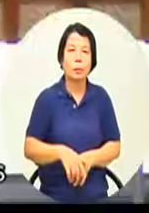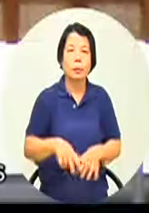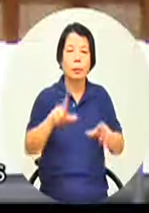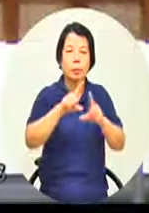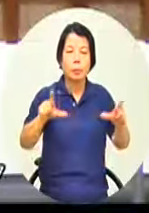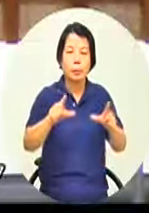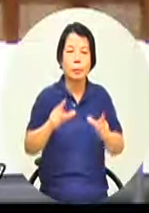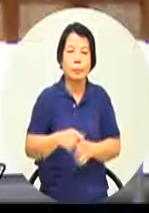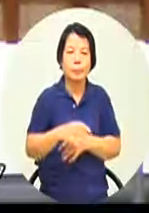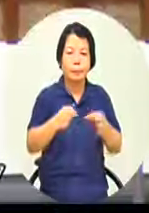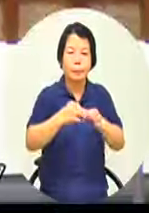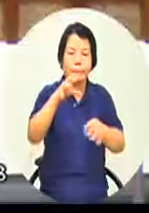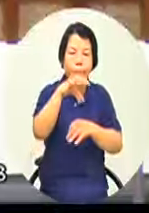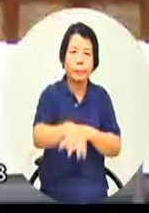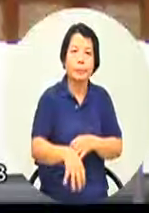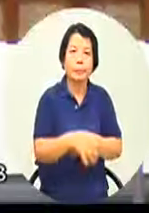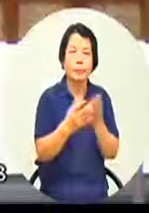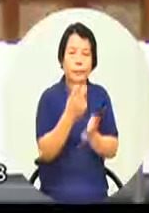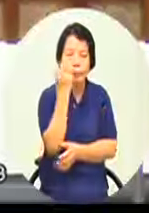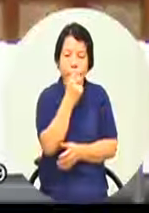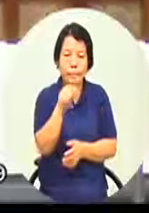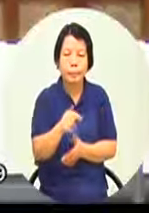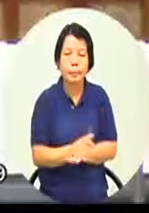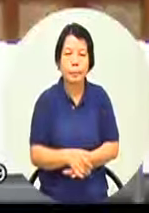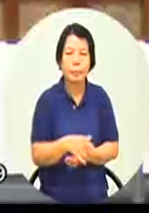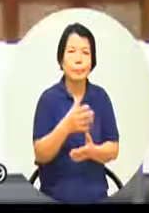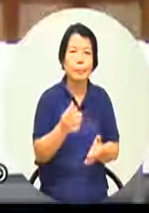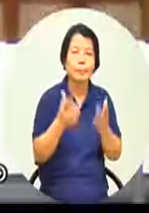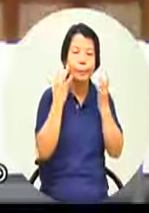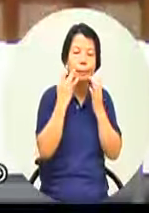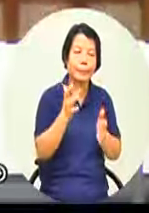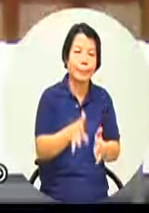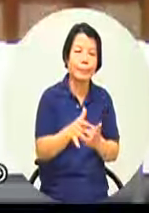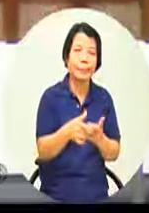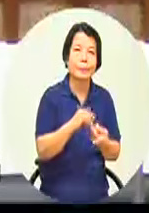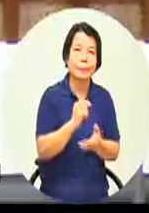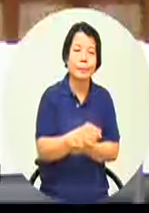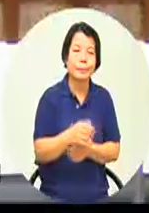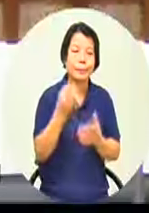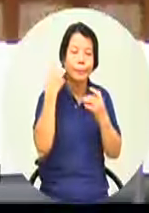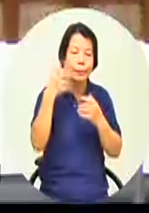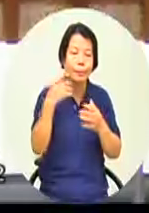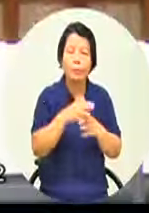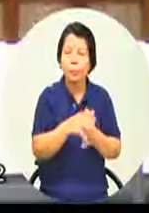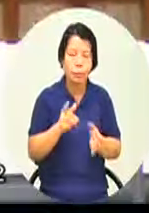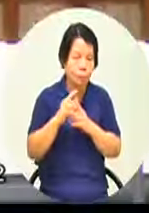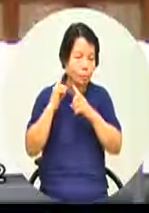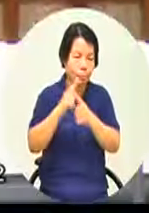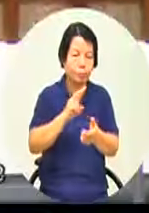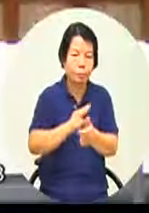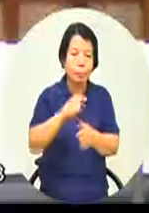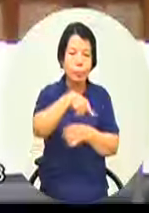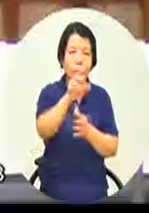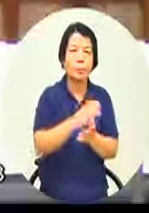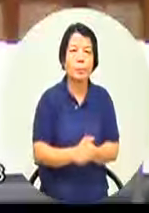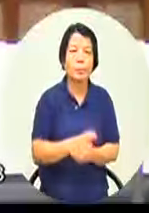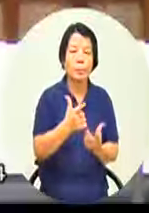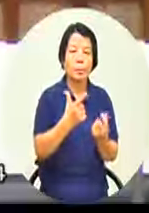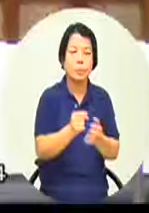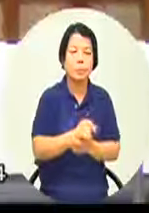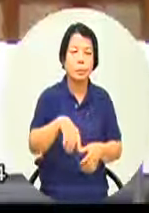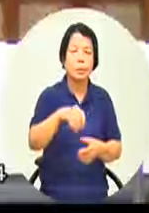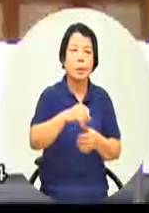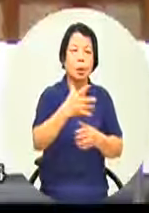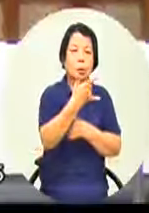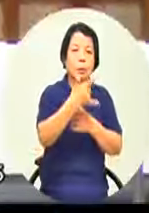对？我们每次在查菜价、查蔬果价，我们都往大卖场去，对不对？我们往 Costco， 我们往家乐福，我们